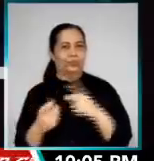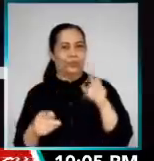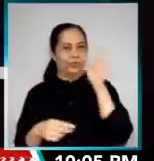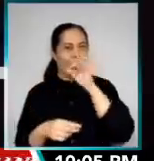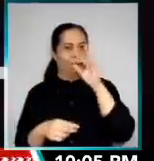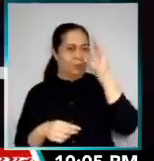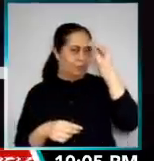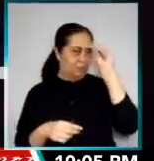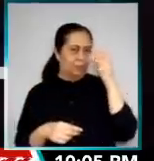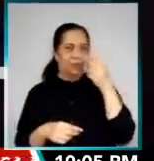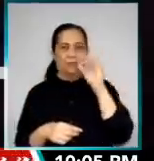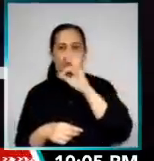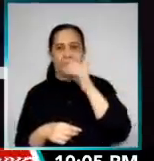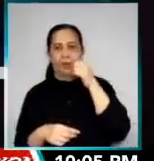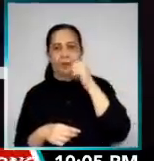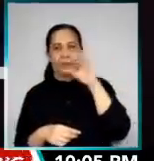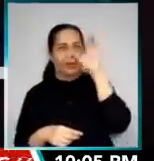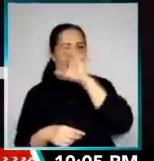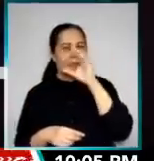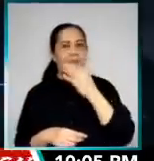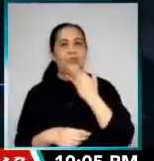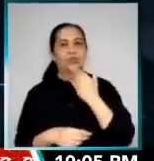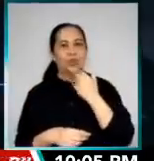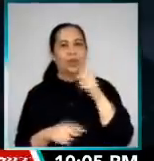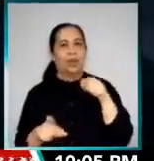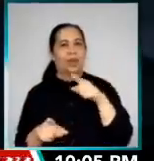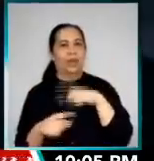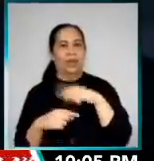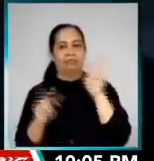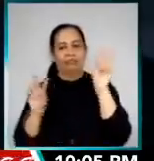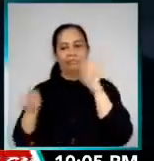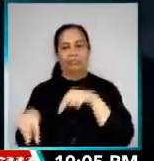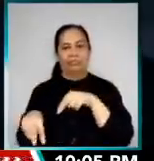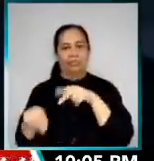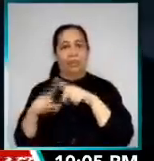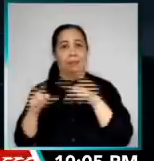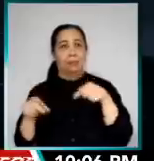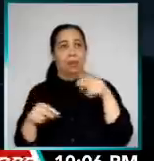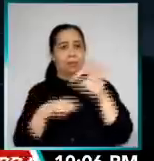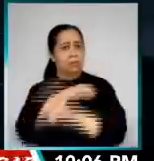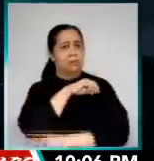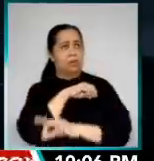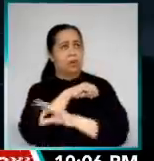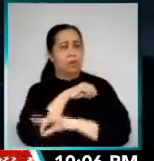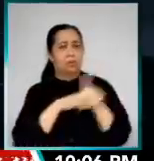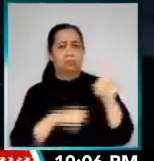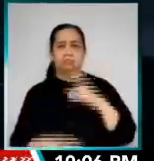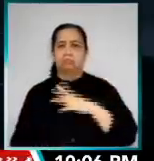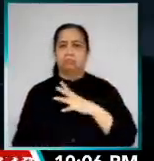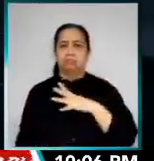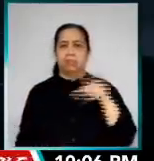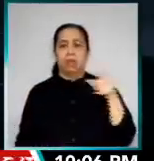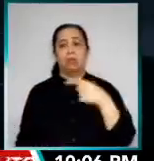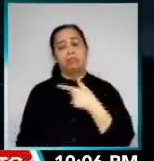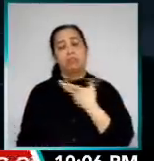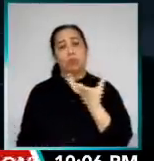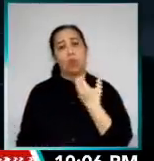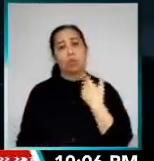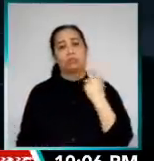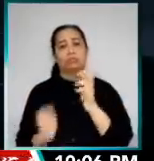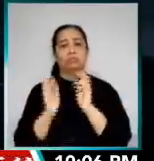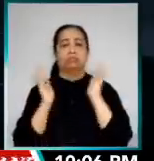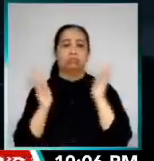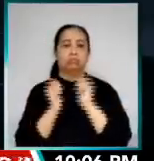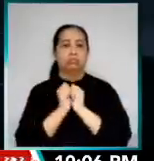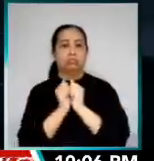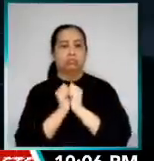women looking for sugar babies, sila yung maliit yung tingin. Pero yung mga foreigners is hindi. Kasi they genuinely want companionship, while Filipino